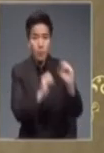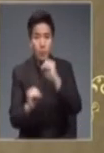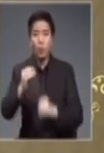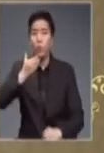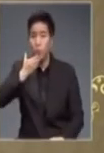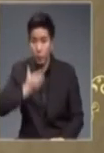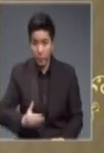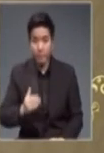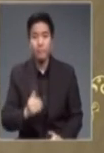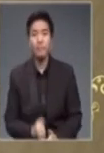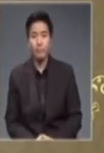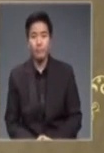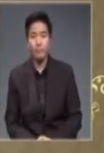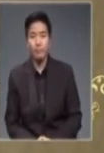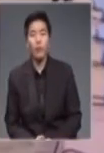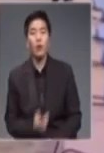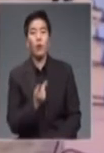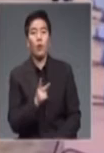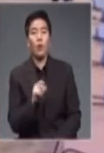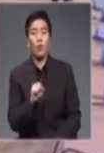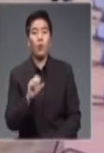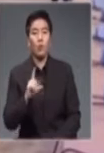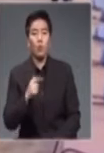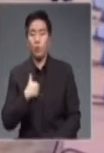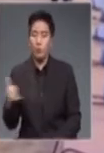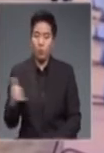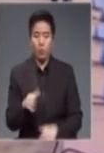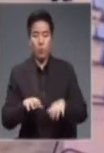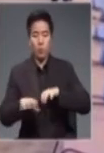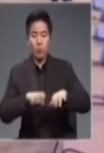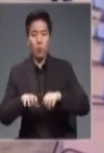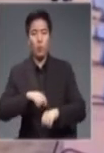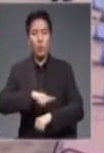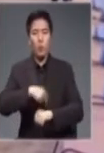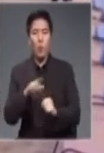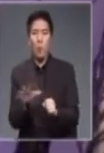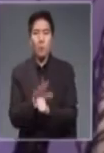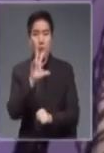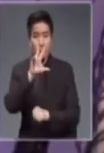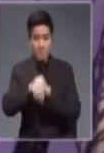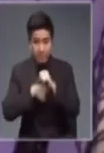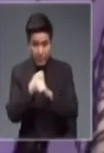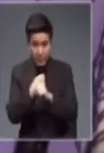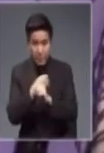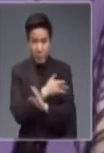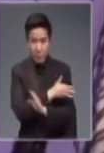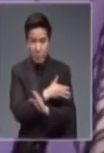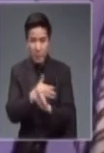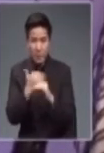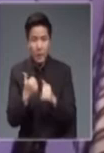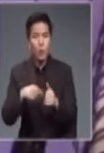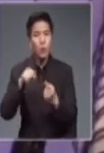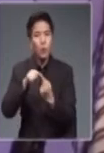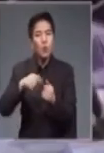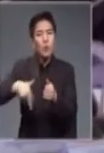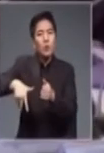งเรียนบ้านหนองแกอำเภอวังน้ำเย็นจังหวัดสระแก้วที่ส่งผลให้คะแนนสอบของนักเรียนเพิ่มสูงขึ้นติดระดับประเทศโดยเฉพาะคะแนนสอบ